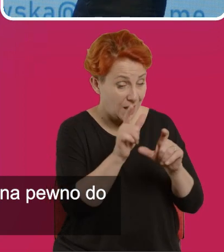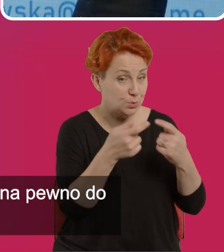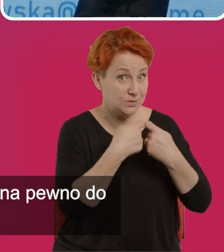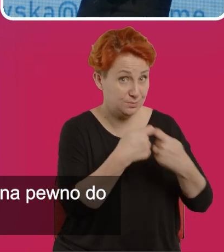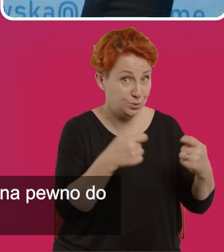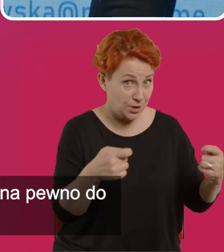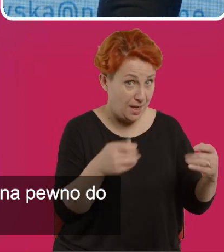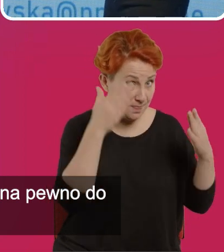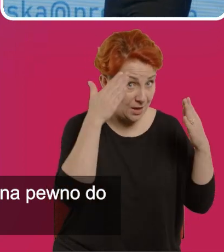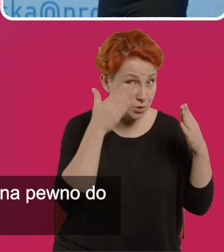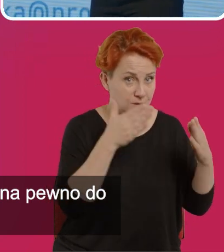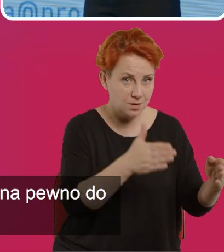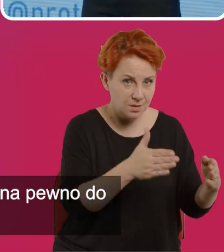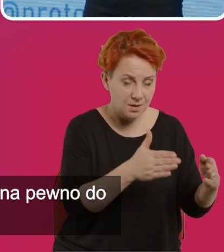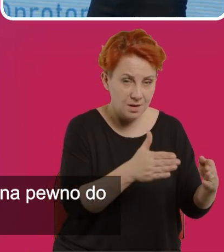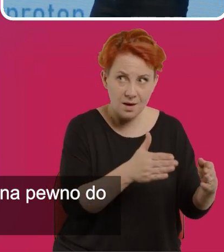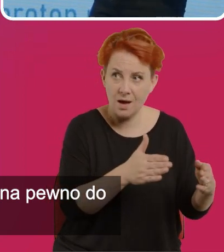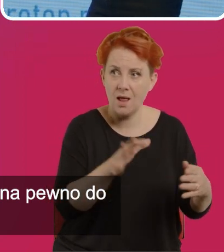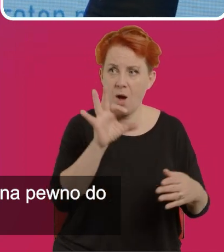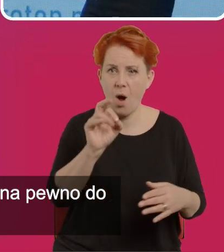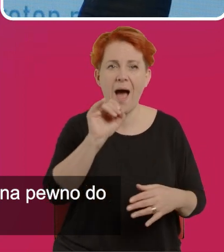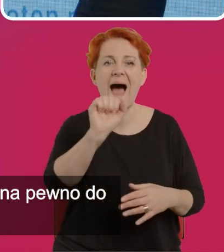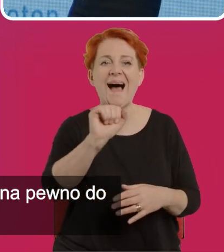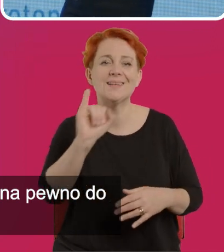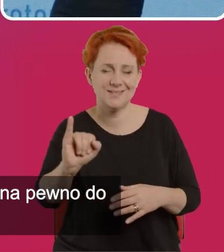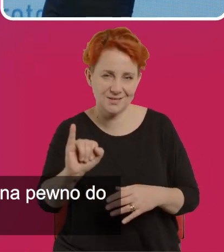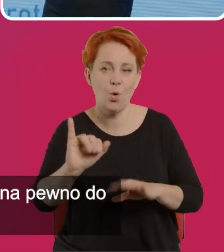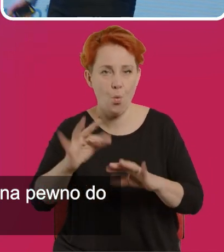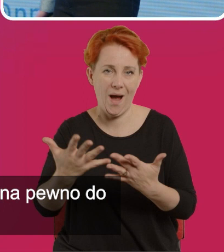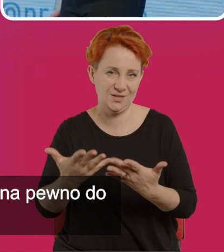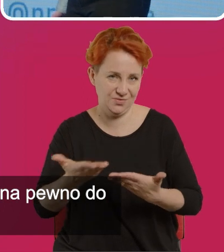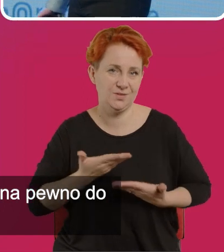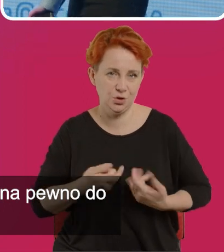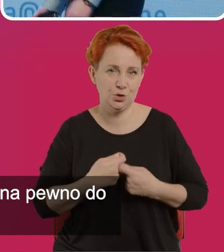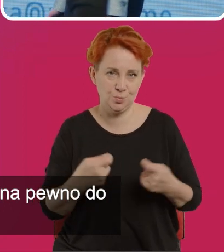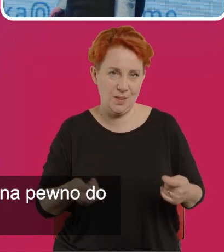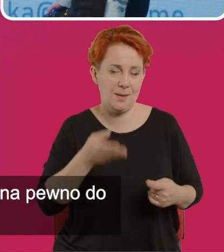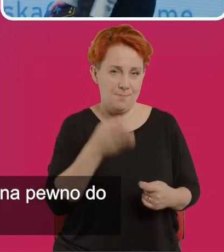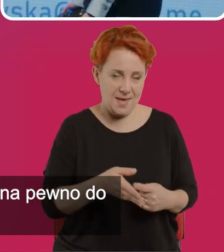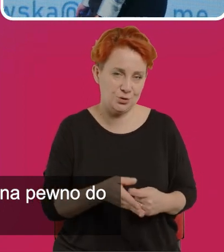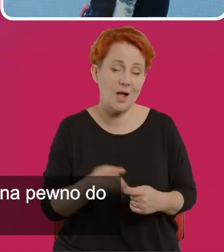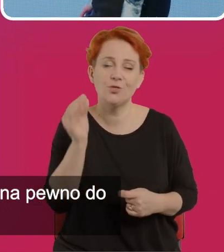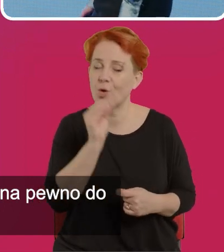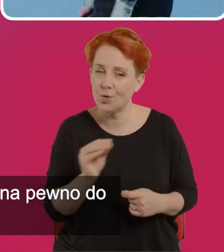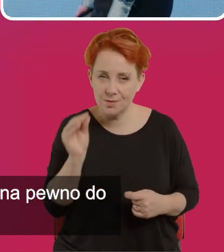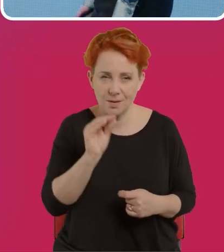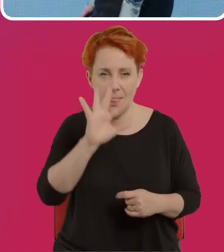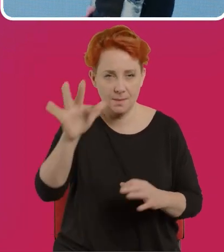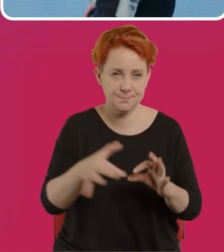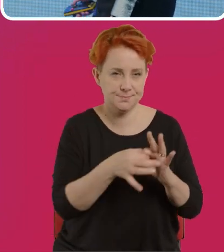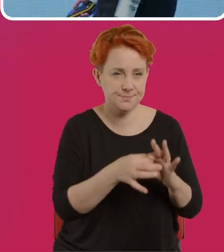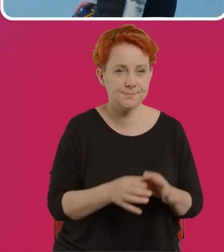mówić jako temu, co wam ułatwić może sprzedaż, natomiast na pewno do tego będę